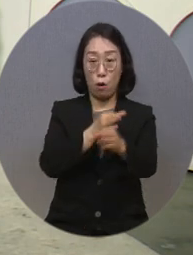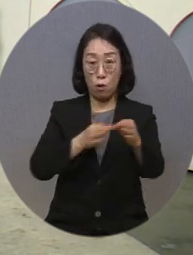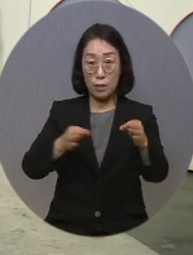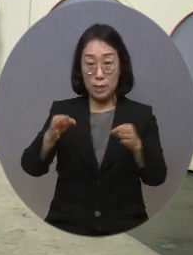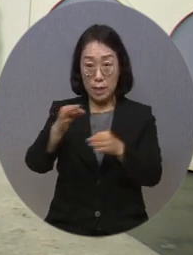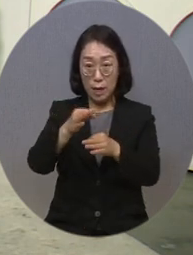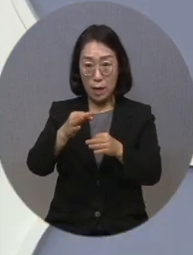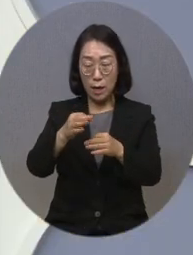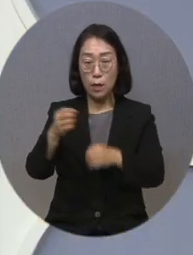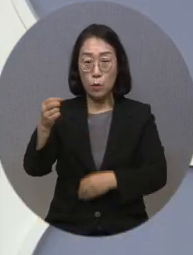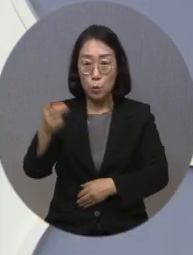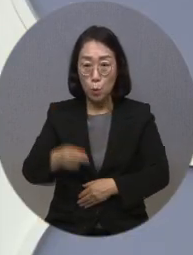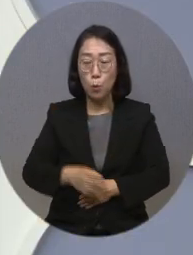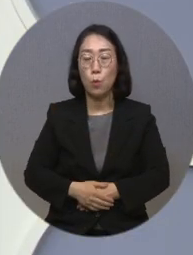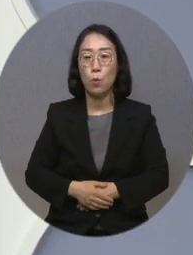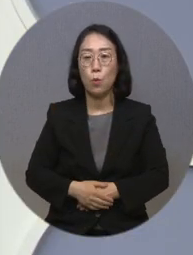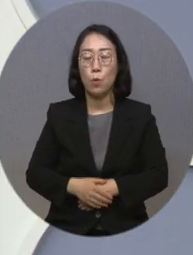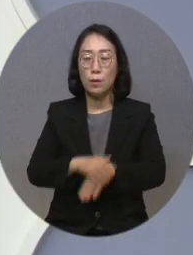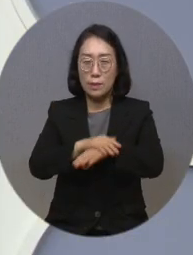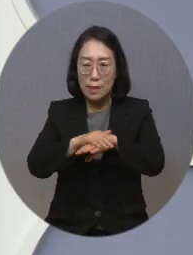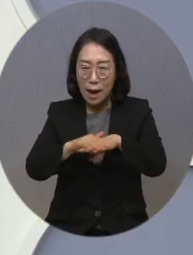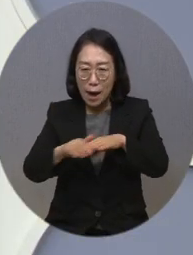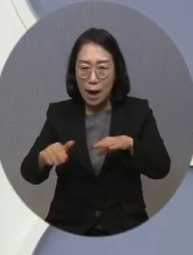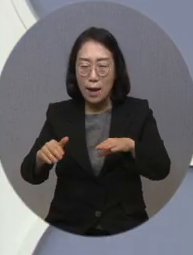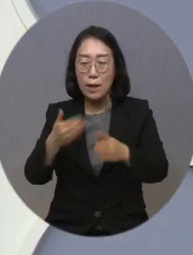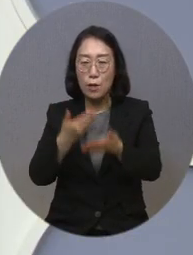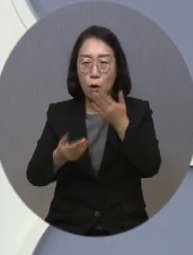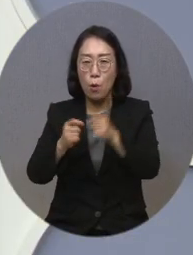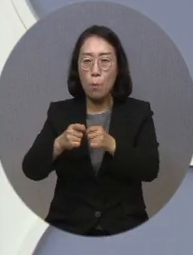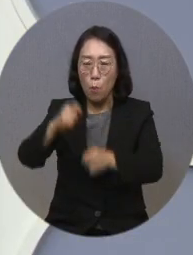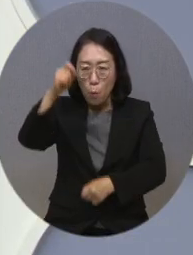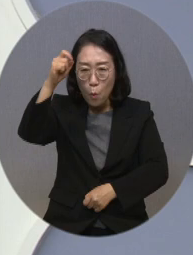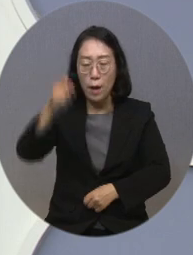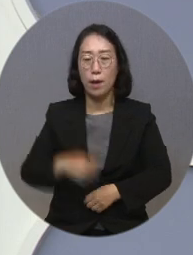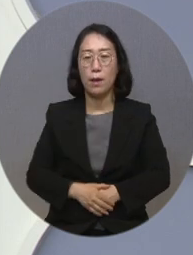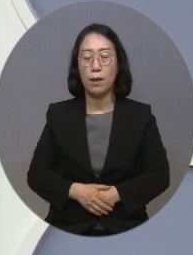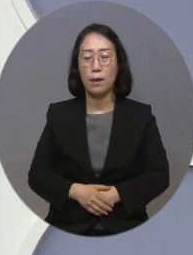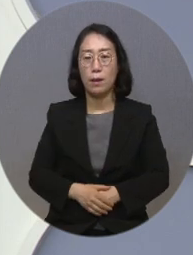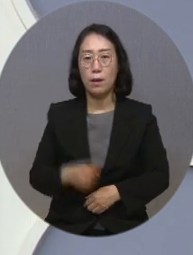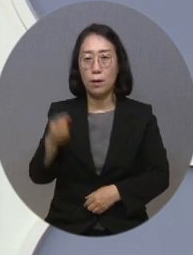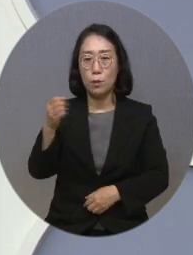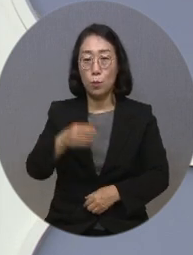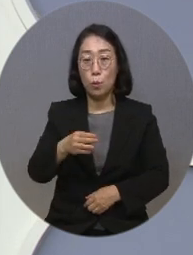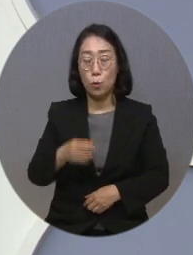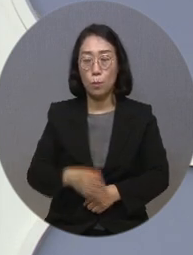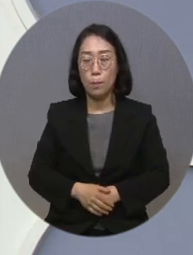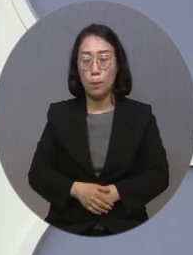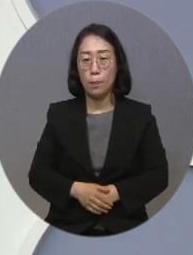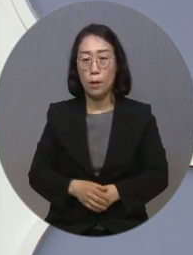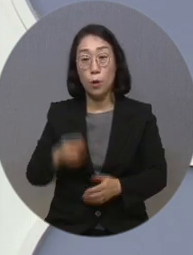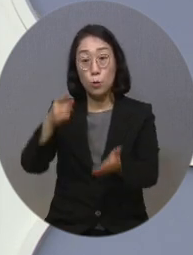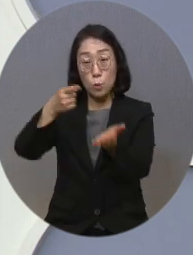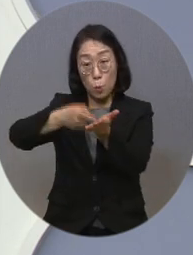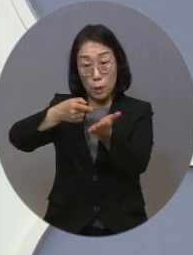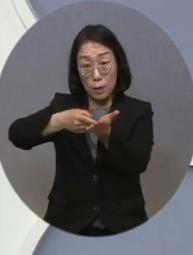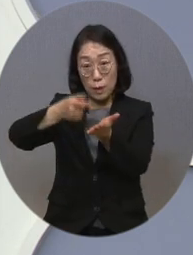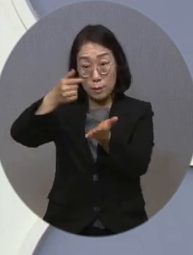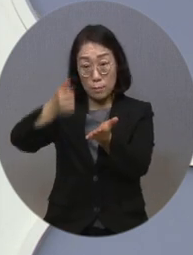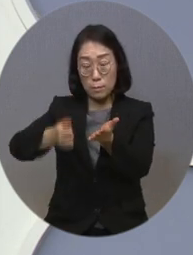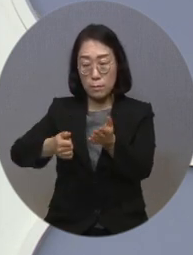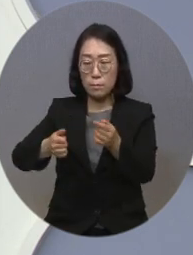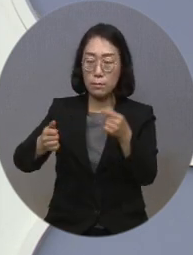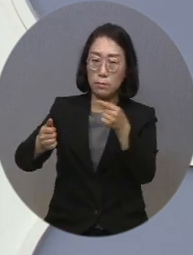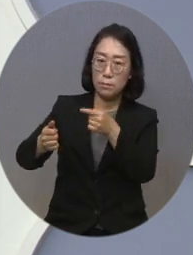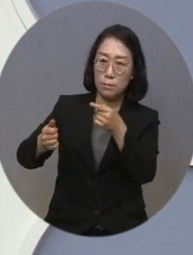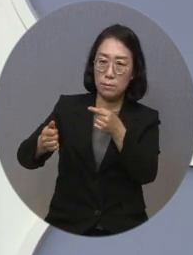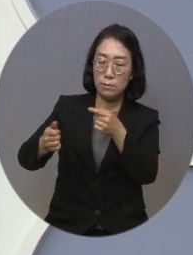너무 어려우니까 그 분야를 좀 조예가 있는 분 또 이번 그 총리 인준에서 소위 그 다른 당에서 트집을